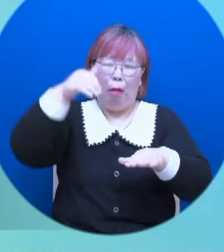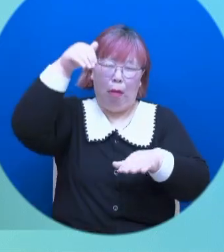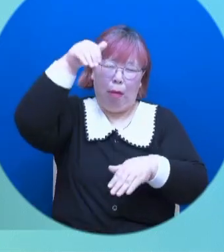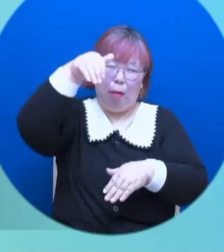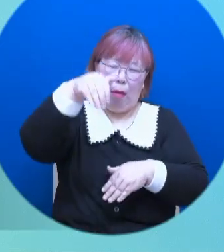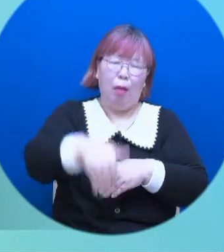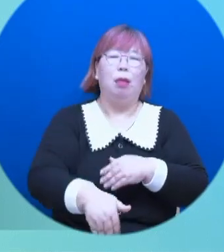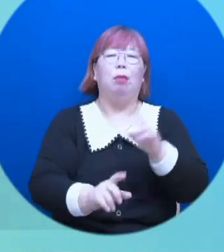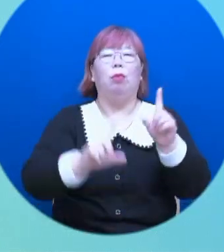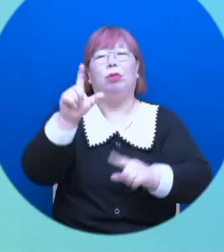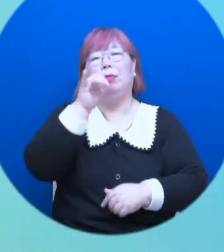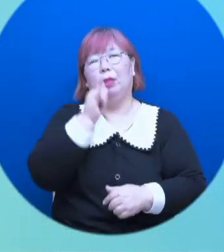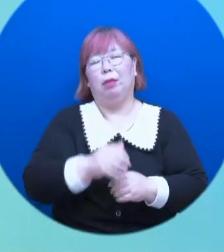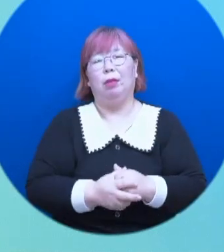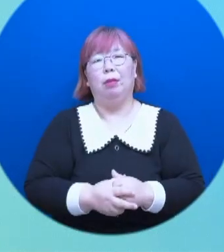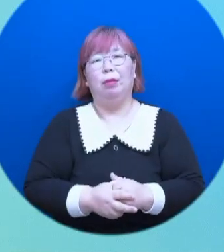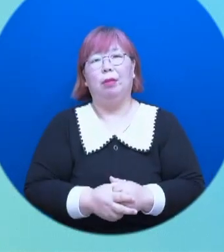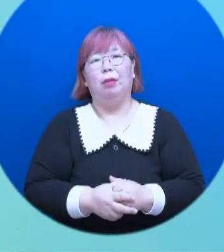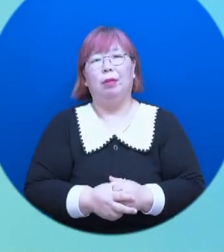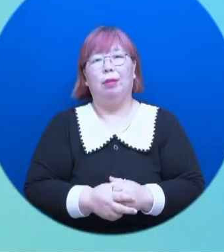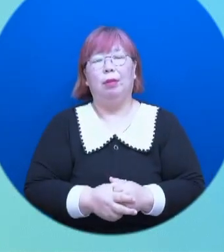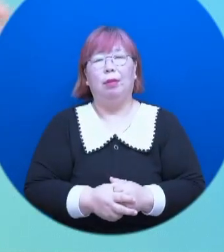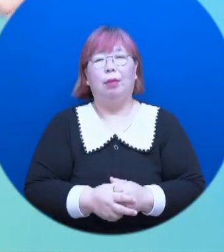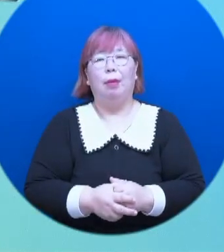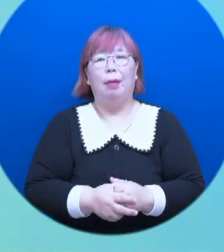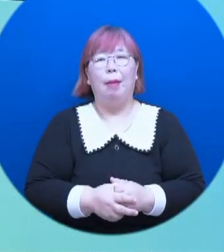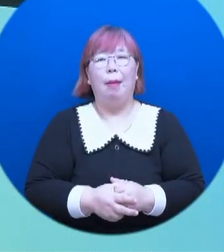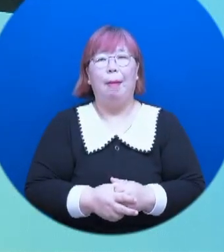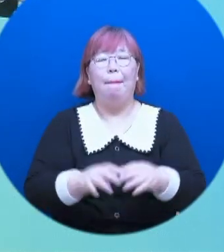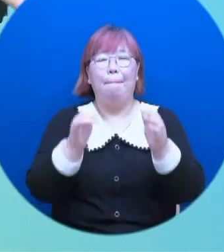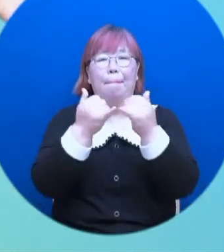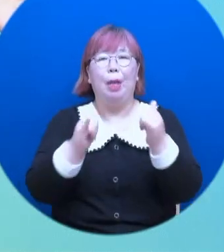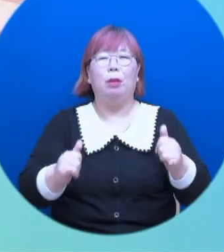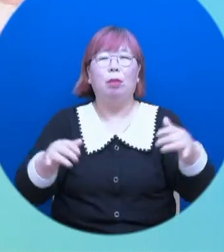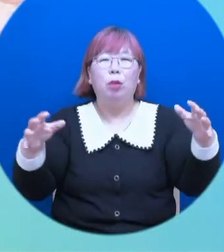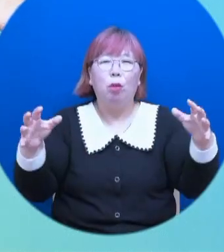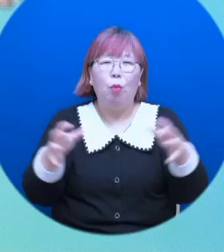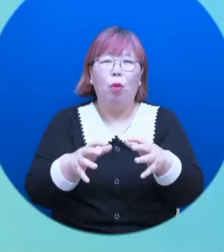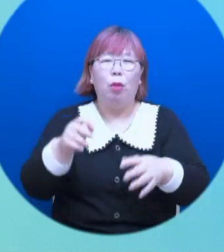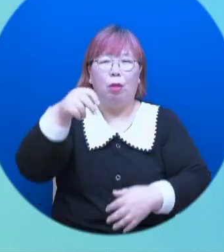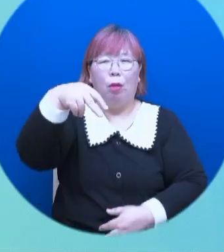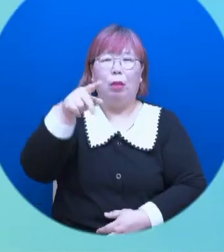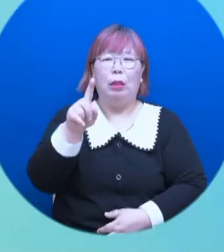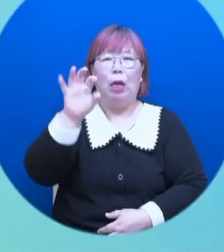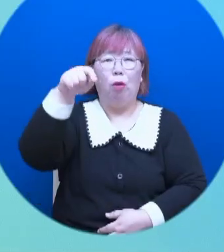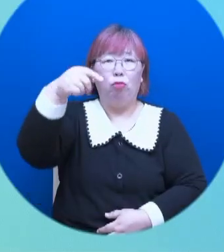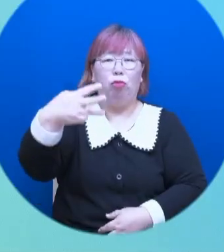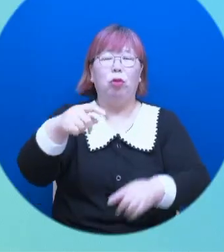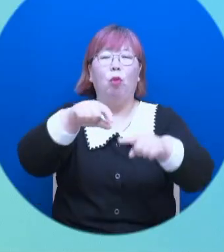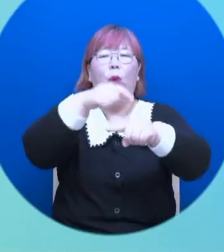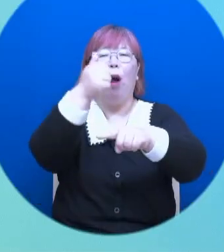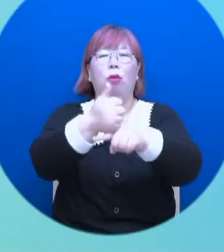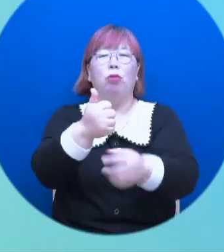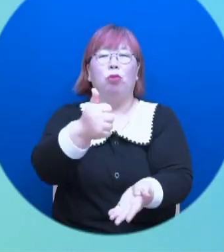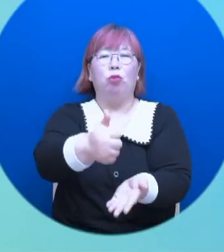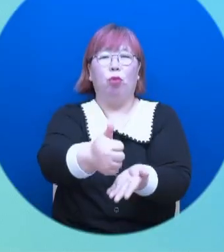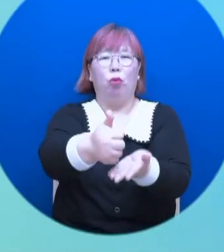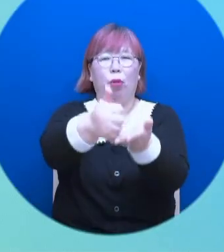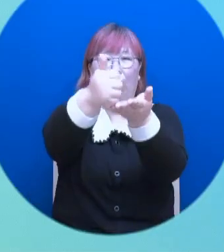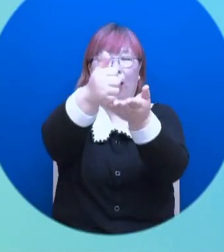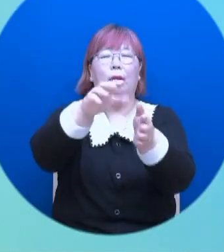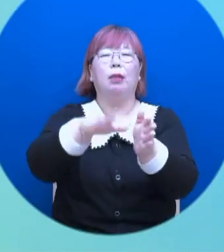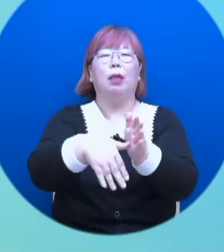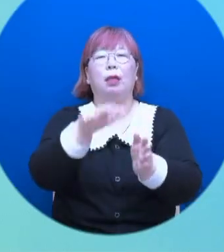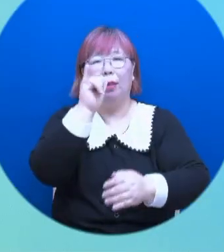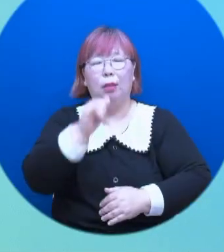깎아내리고 있습니다. 그리고는 백성들이 모여서 이제 사울을 왕으로 추대하는 순간이